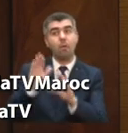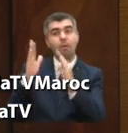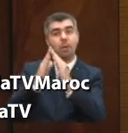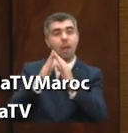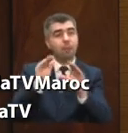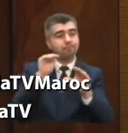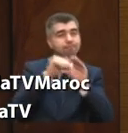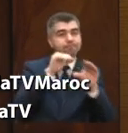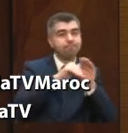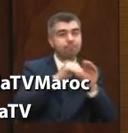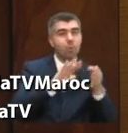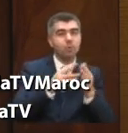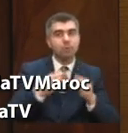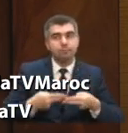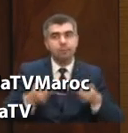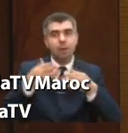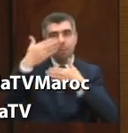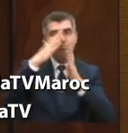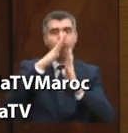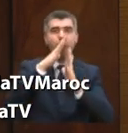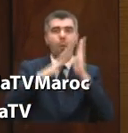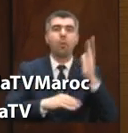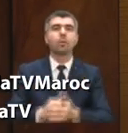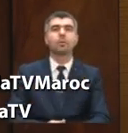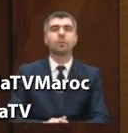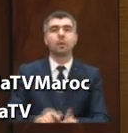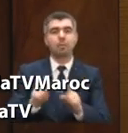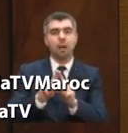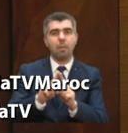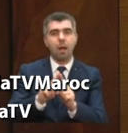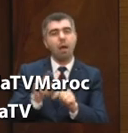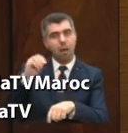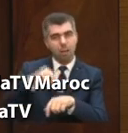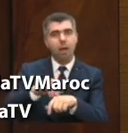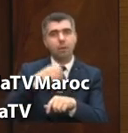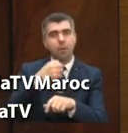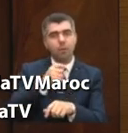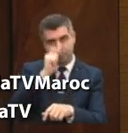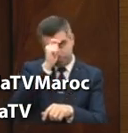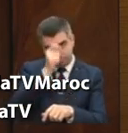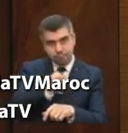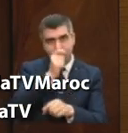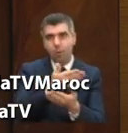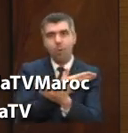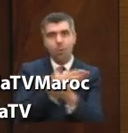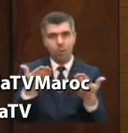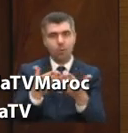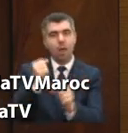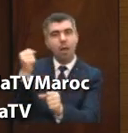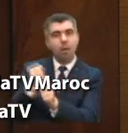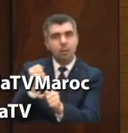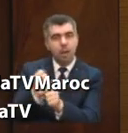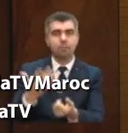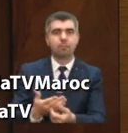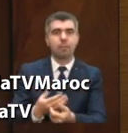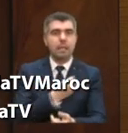في كافة التراب الوطني. وهي مناسبة أخرى أن نحيي فيها عاليا جهود كافة الأطر المشتغلة سواء